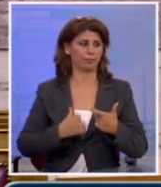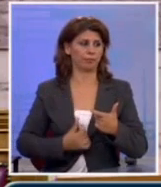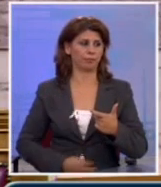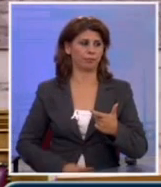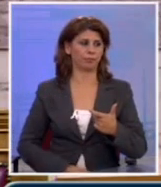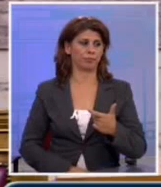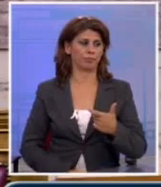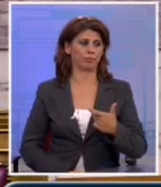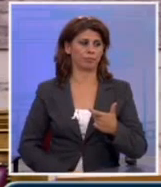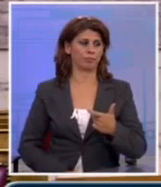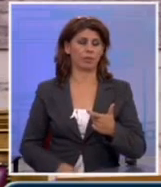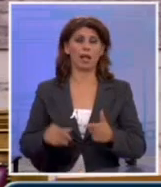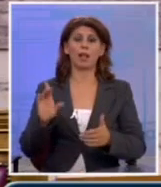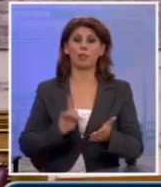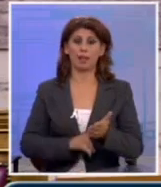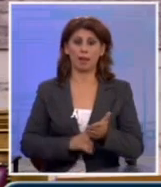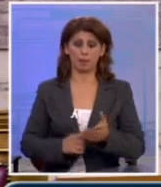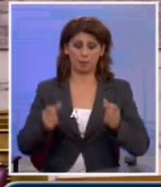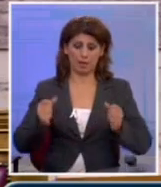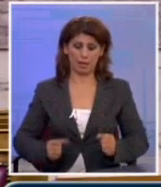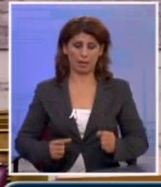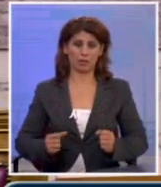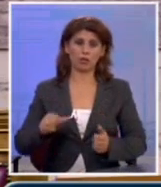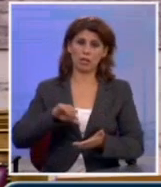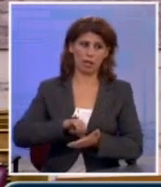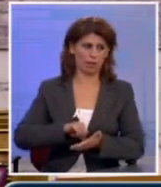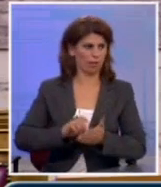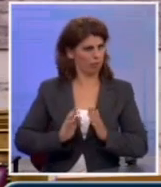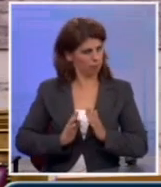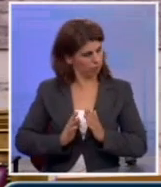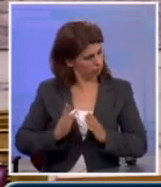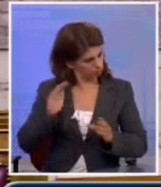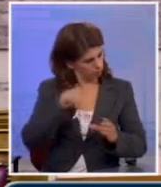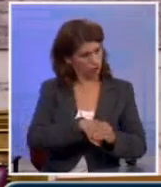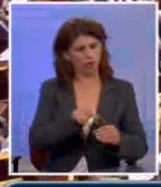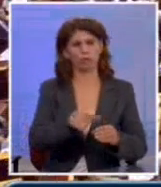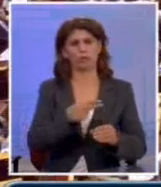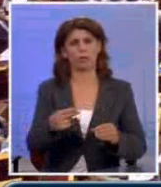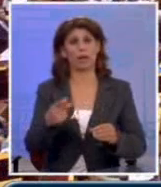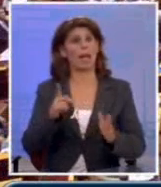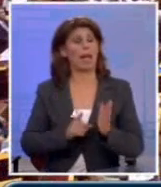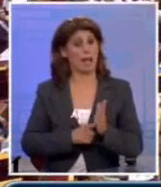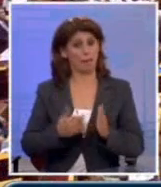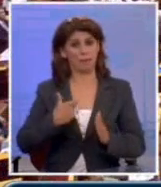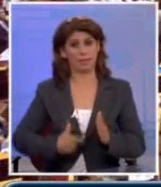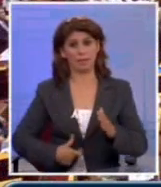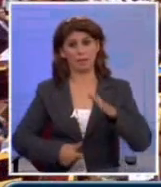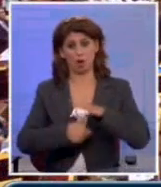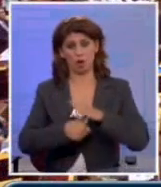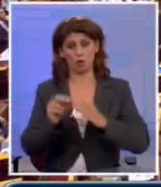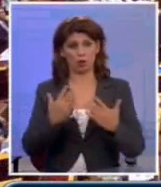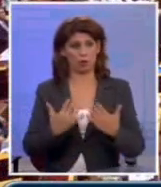δεν έπρεπε να επανέλθω στην έδρα. Θα προσχωρήσω σε αυτό. Έπρεπε ως πρόεδρος της